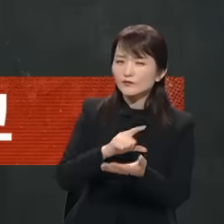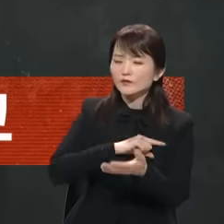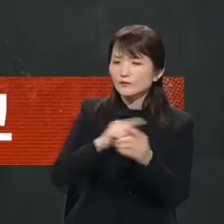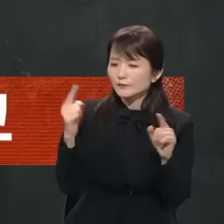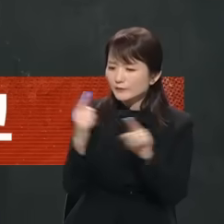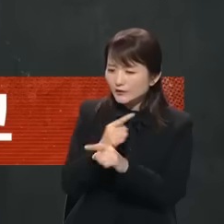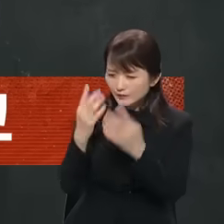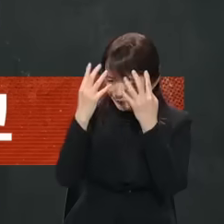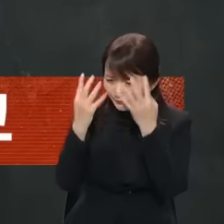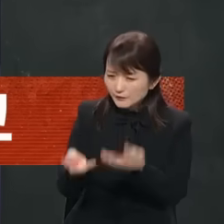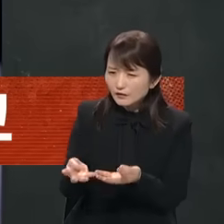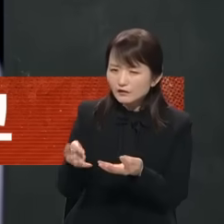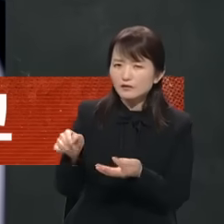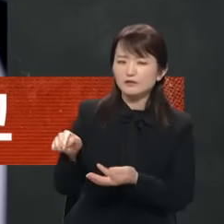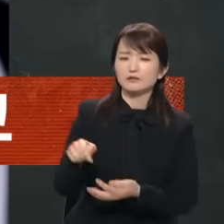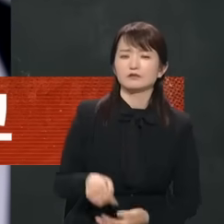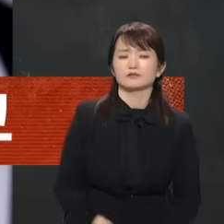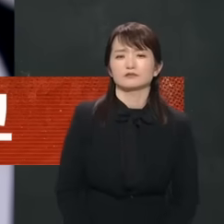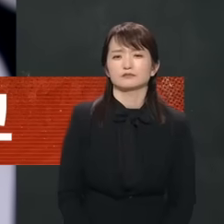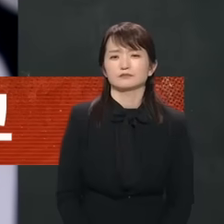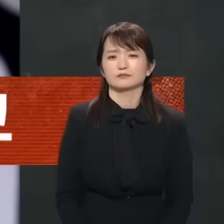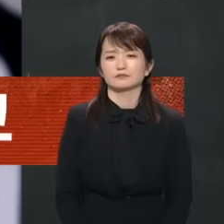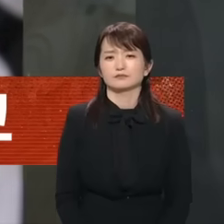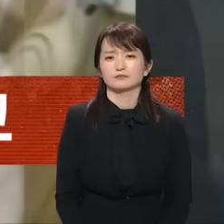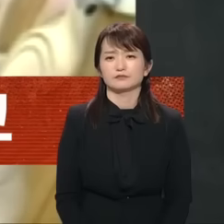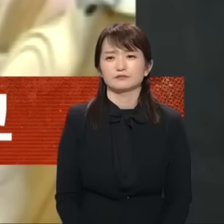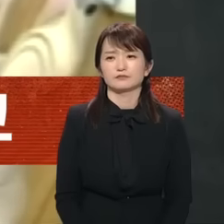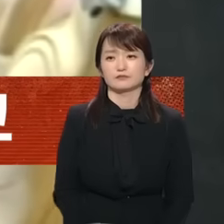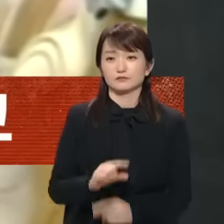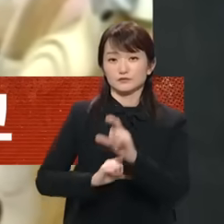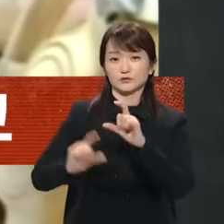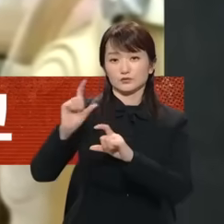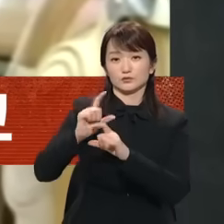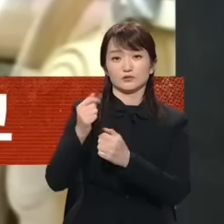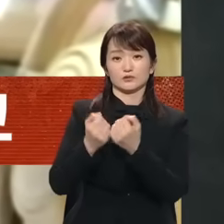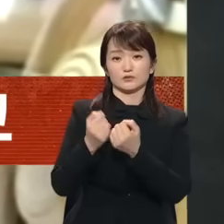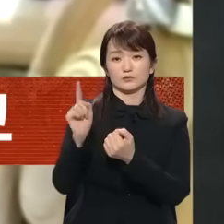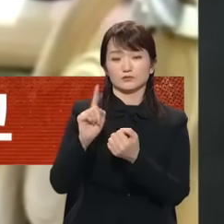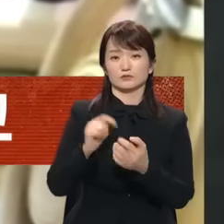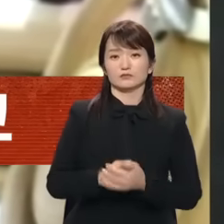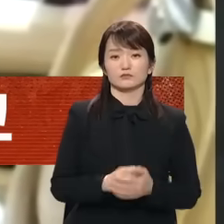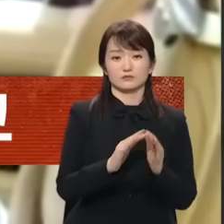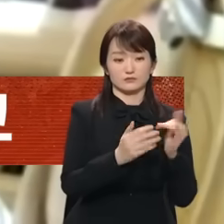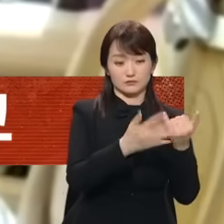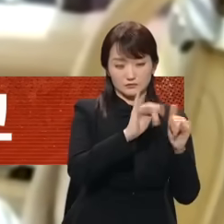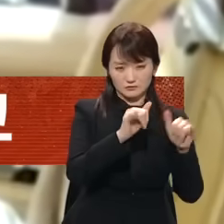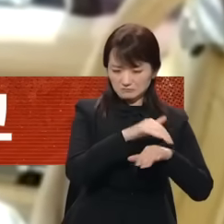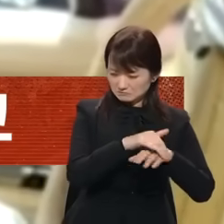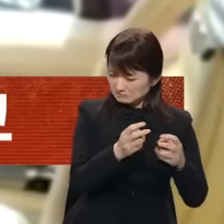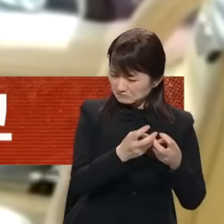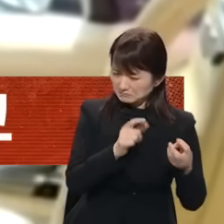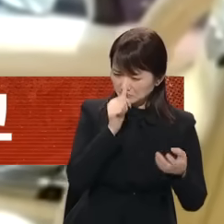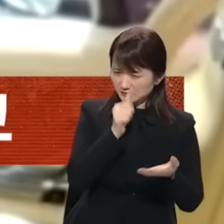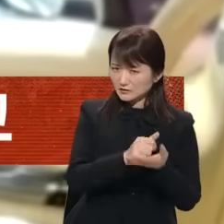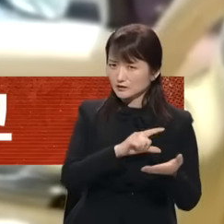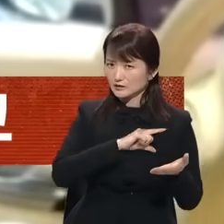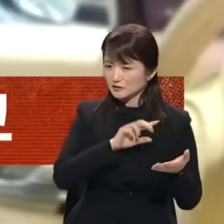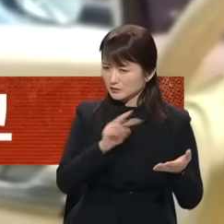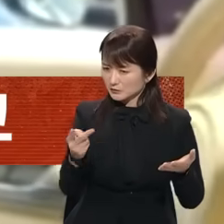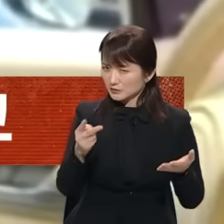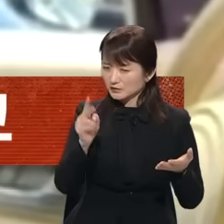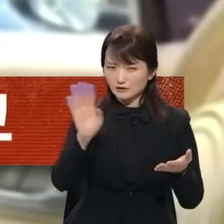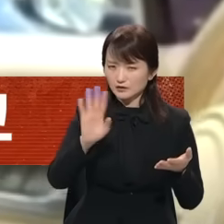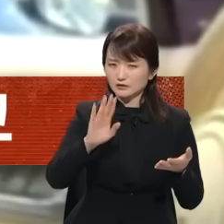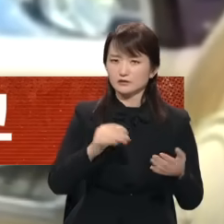출소한 거 아니냐 이렇게 주장하고 있습니다 자 백변호사 님이 좀 더 설명해 주시까요 일단 유튜버가 많한 전략적으로 죄명을 바꿔 서라는 거 성립하지